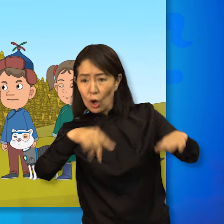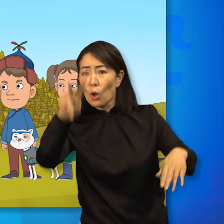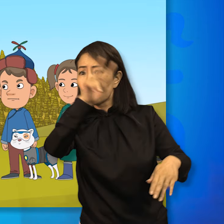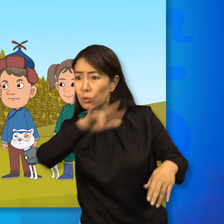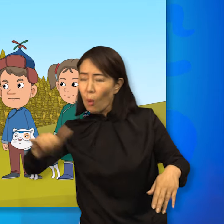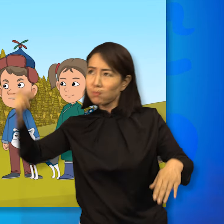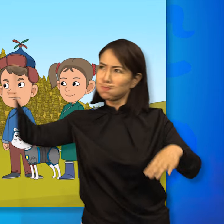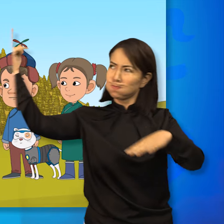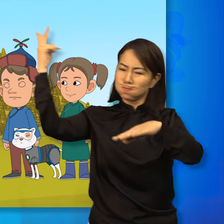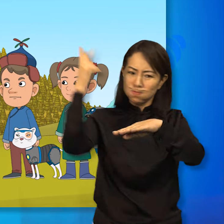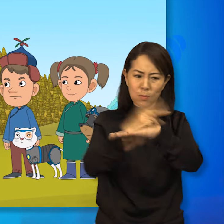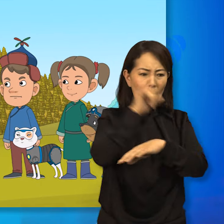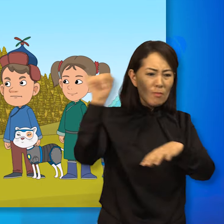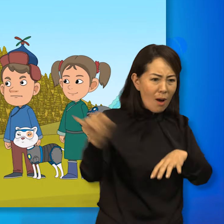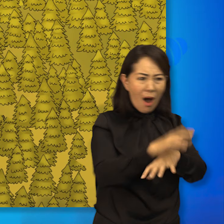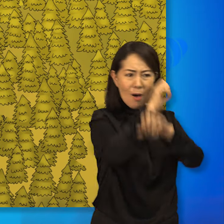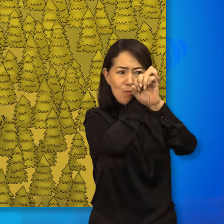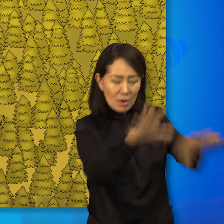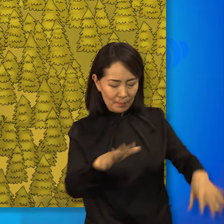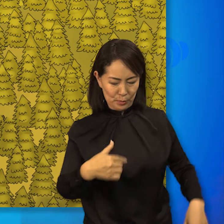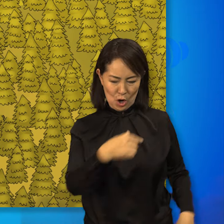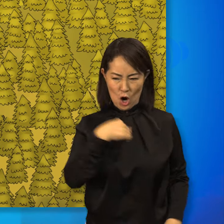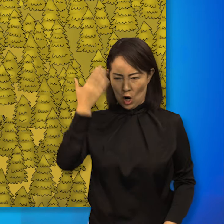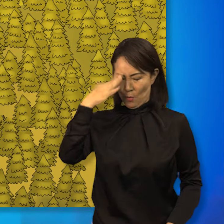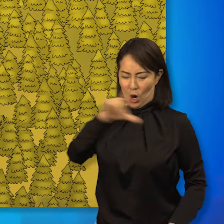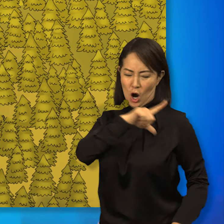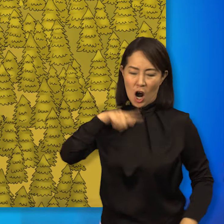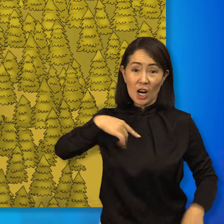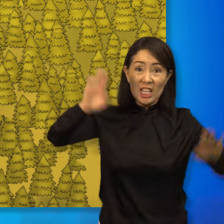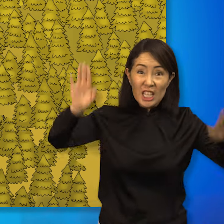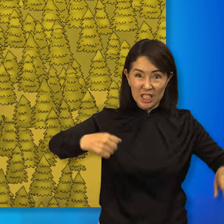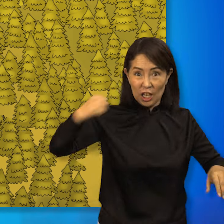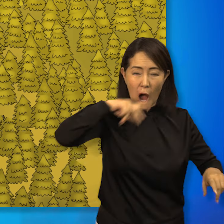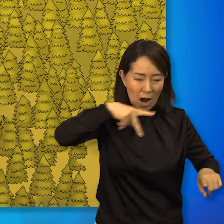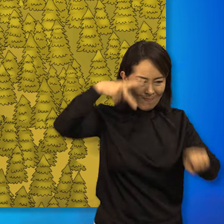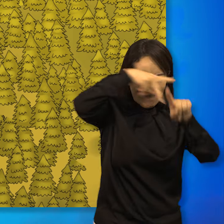Болзоотын долгоо дээрх боровоохойг нь нэргээд ир.